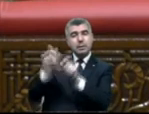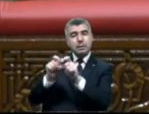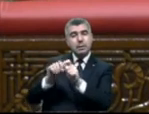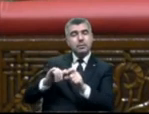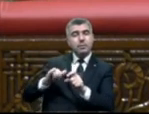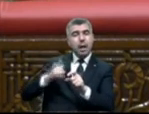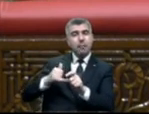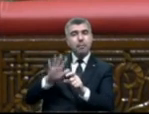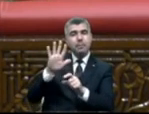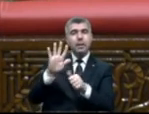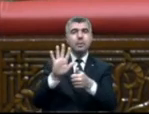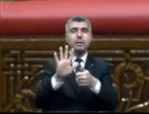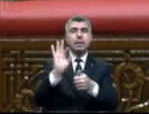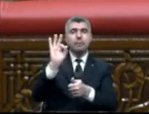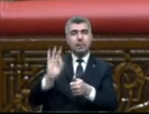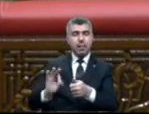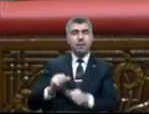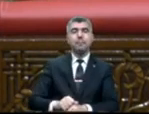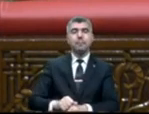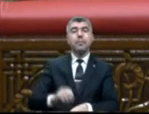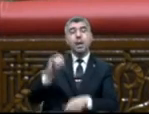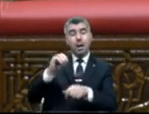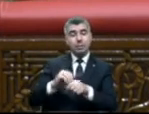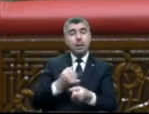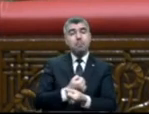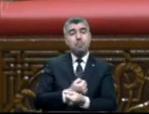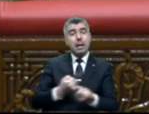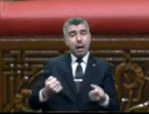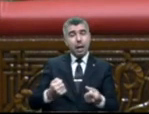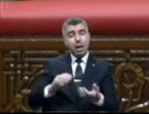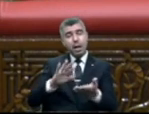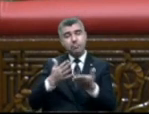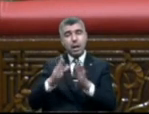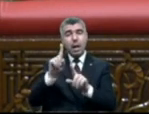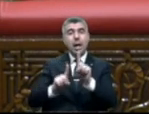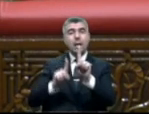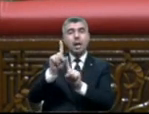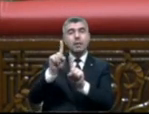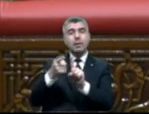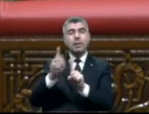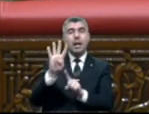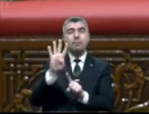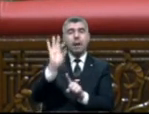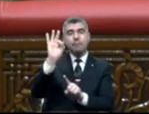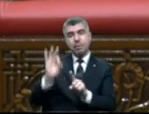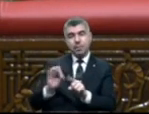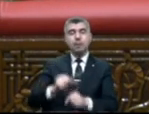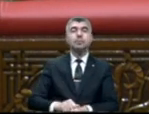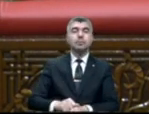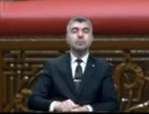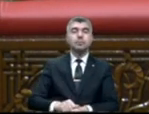كتعدى 65%، وكتقول بأن نسبة البطالة حاليا تعدت 11.4%، وكتقول